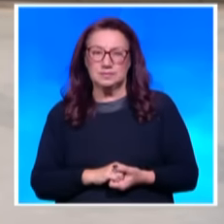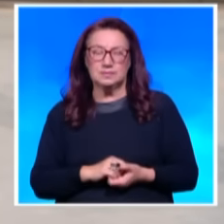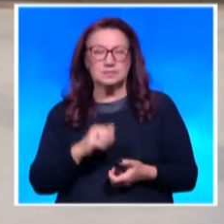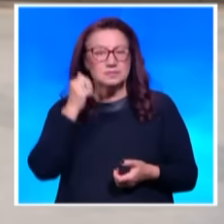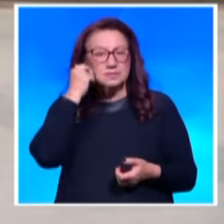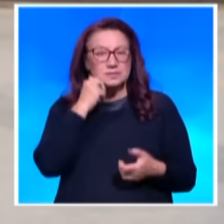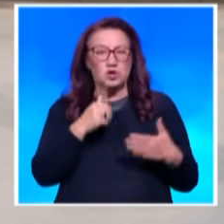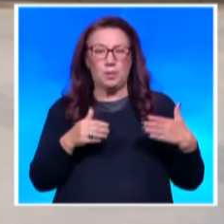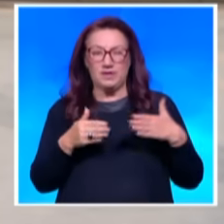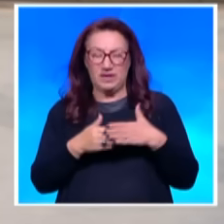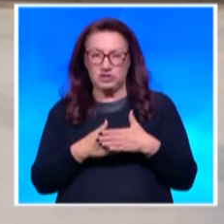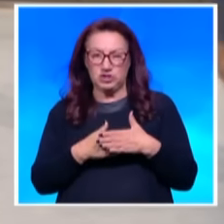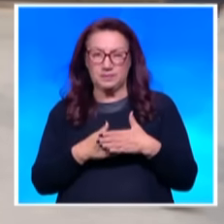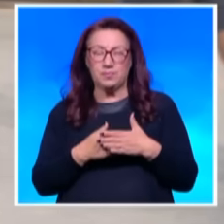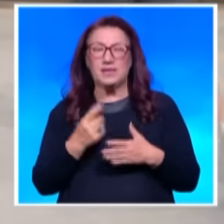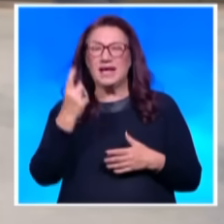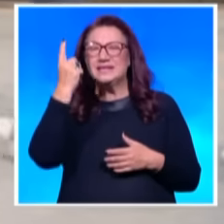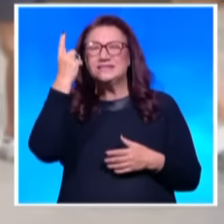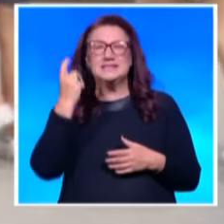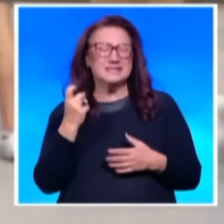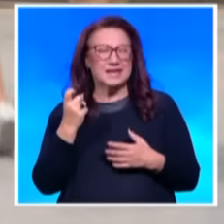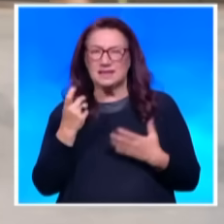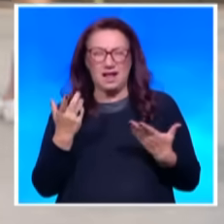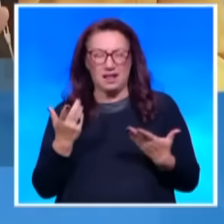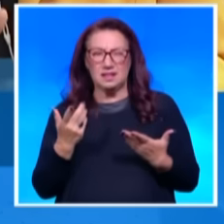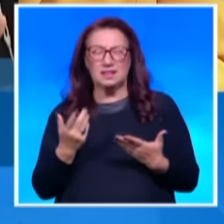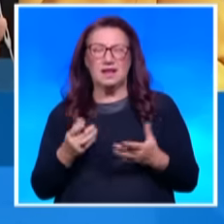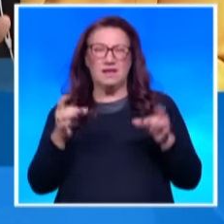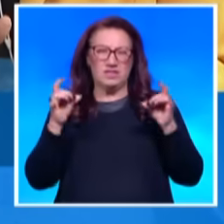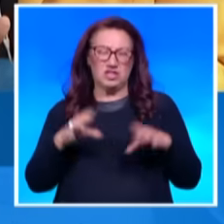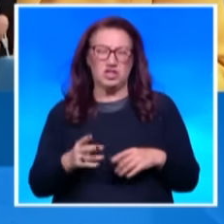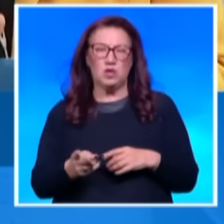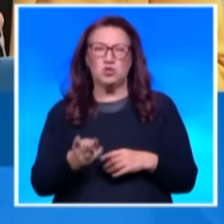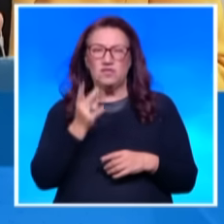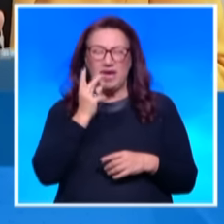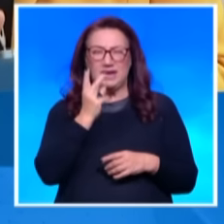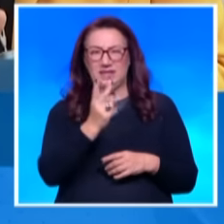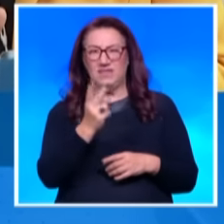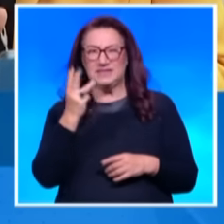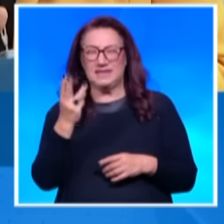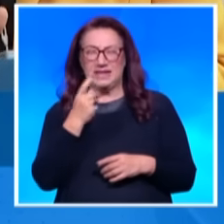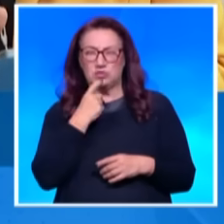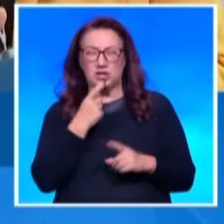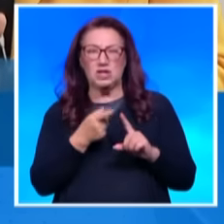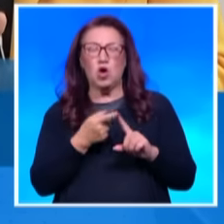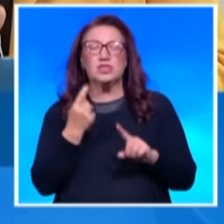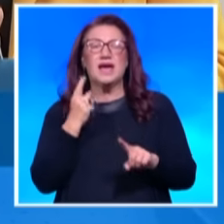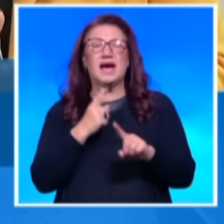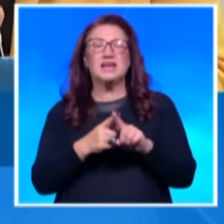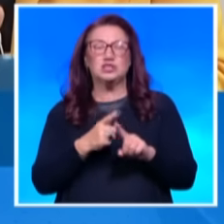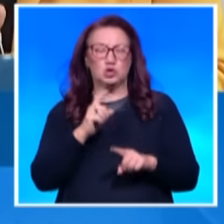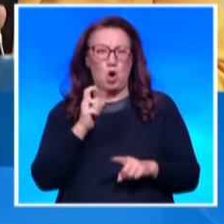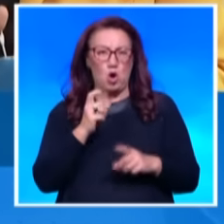Добър вечер! Сигналът е подаден в началото на 2023 година от Христо Грозев